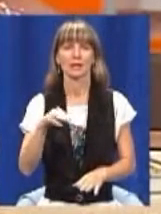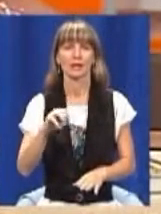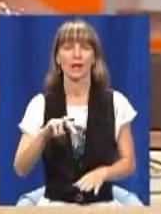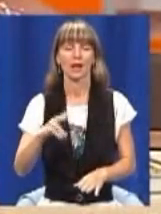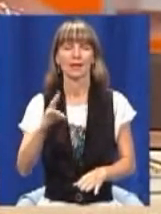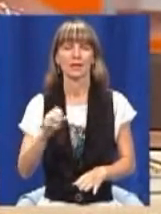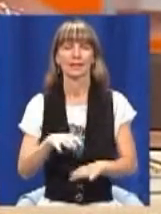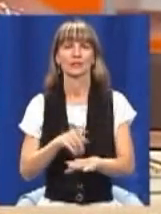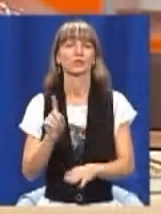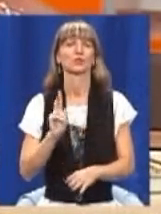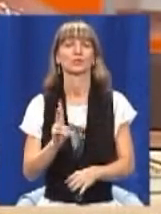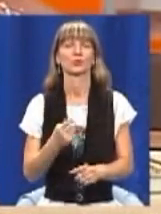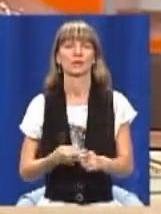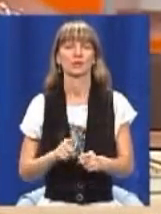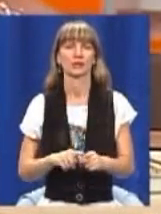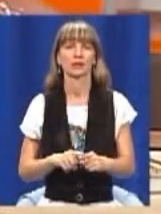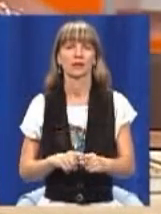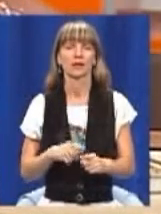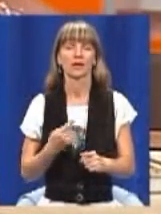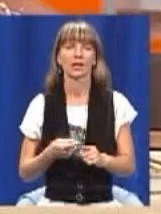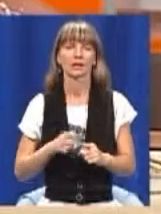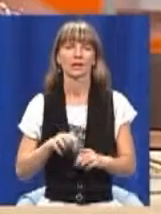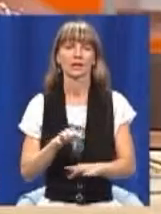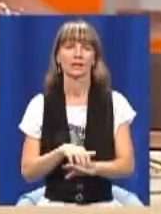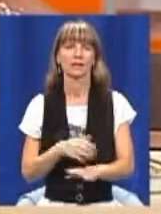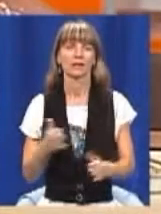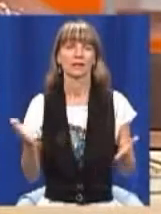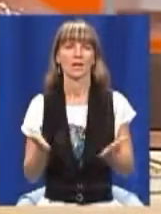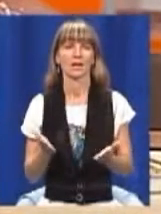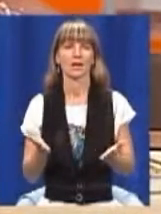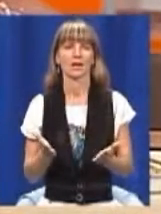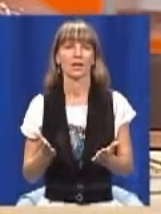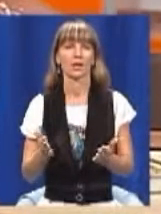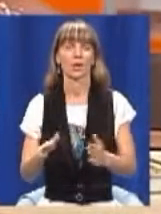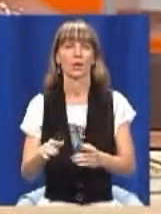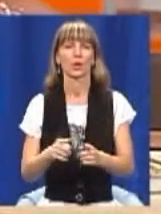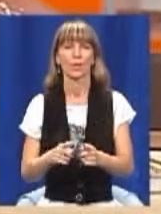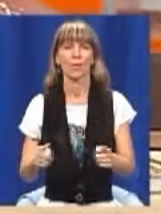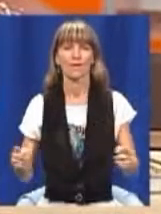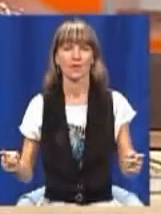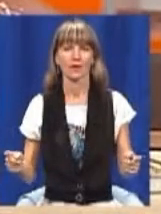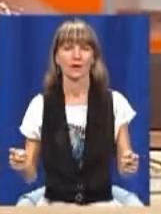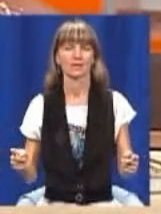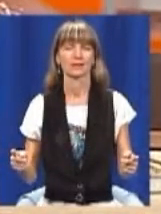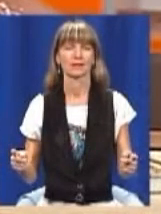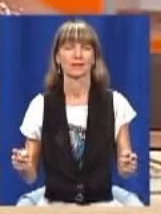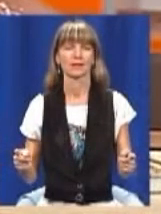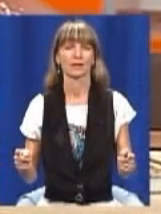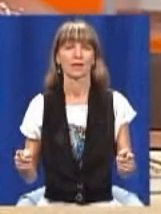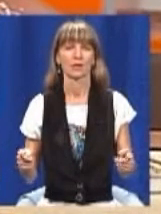Так. Хто це? Це кішка, яка довга, з